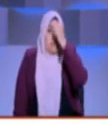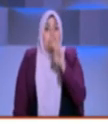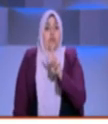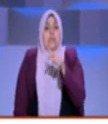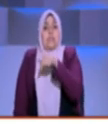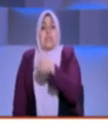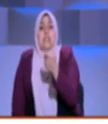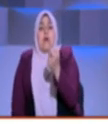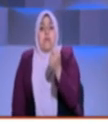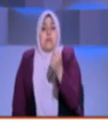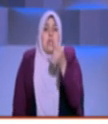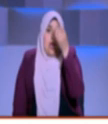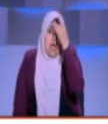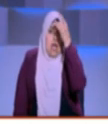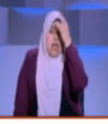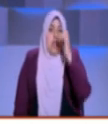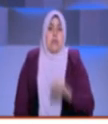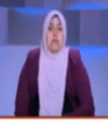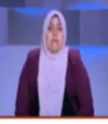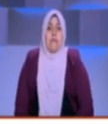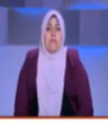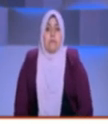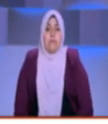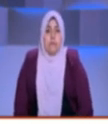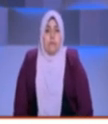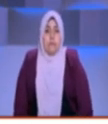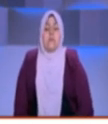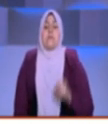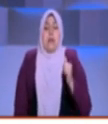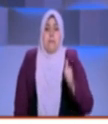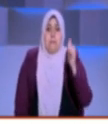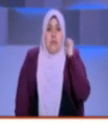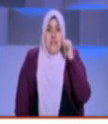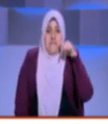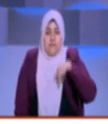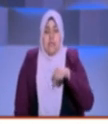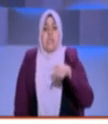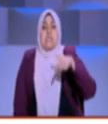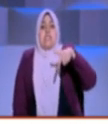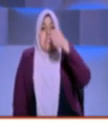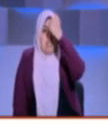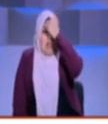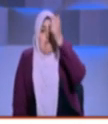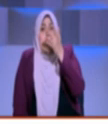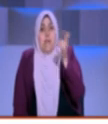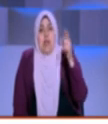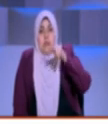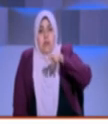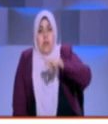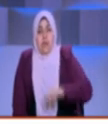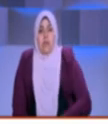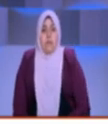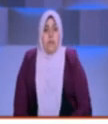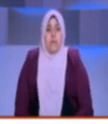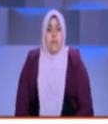5756 حاله إصابة حالة إيجابية، بالأمس سجلت 6180 حالة إصابة،